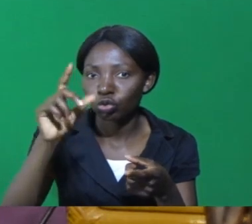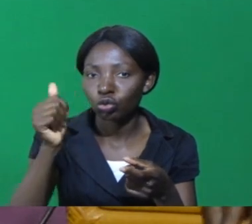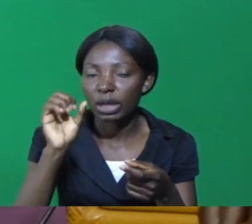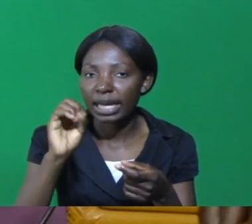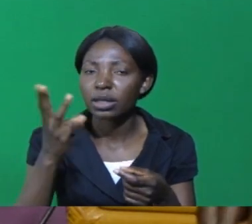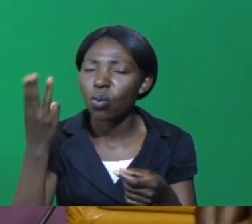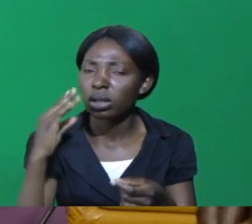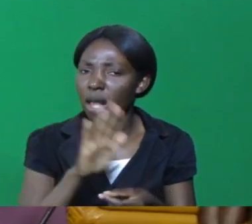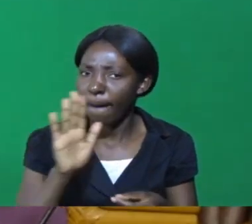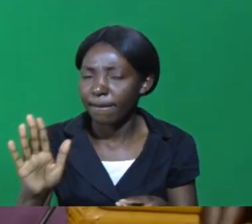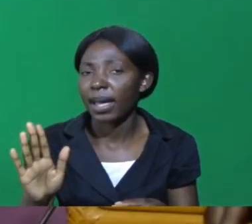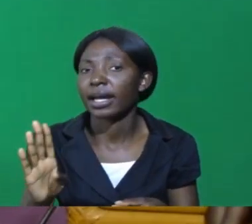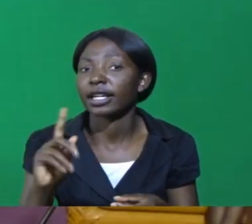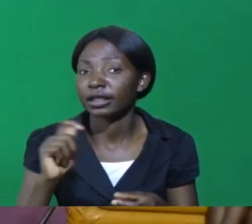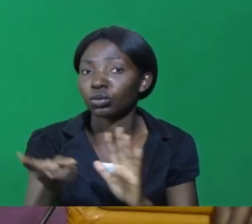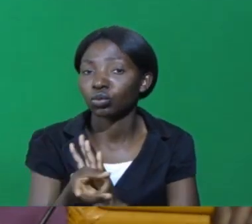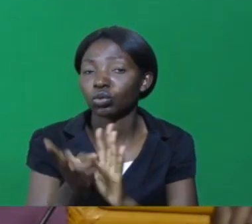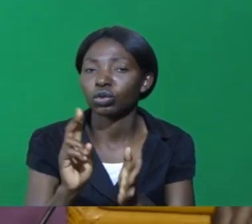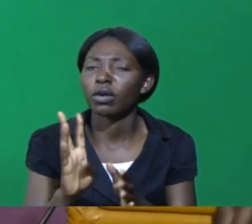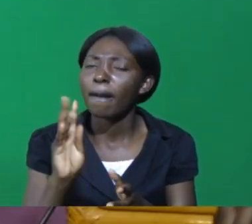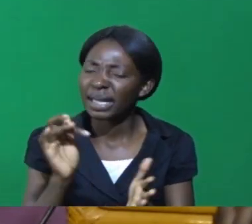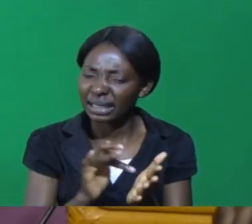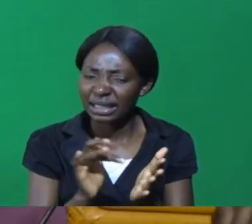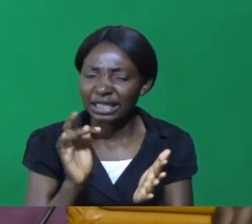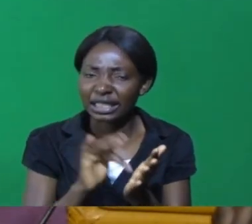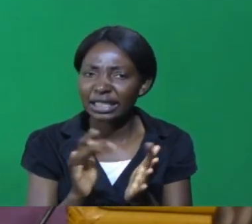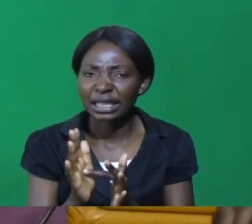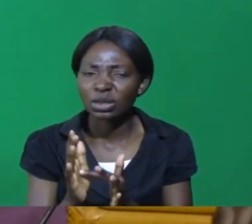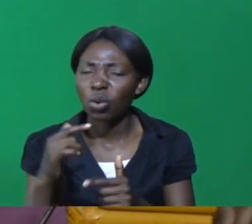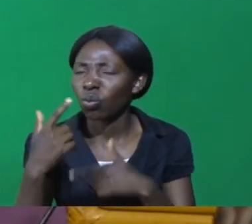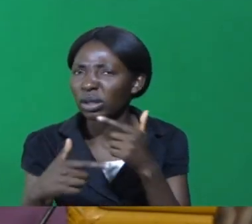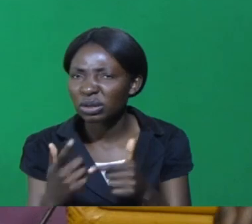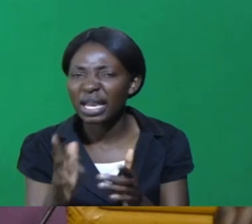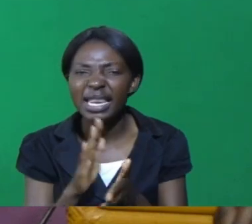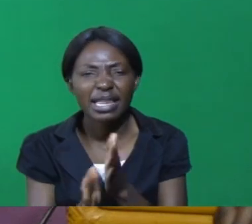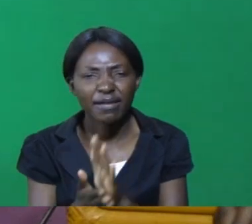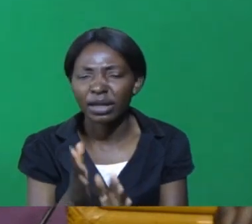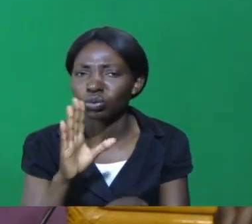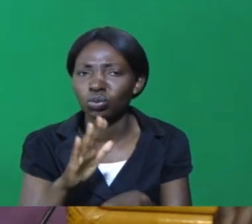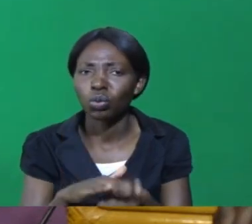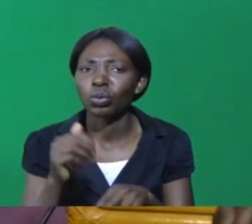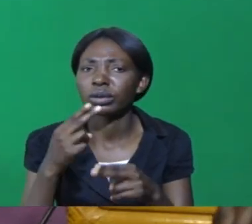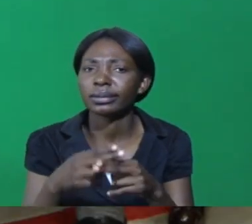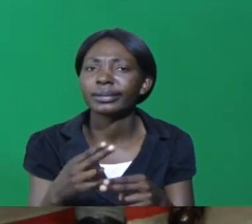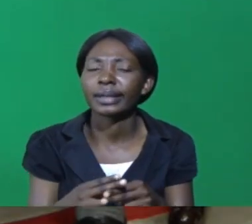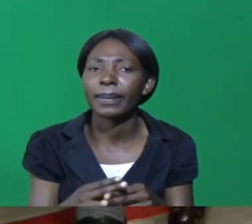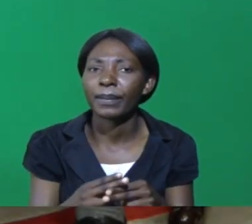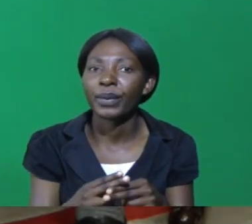Asi Jesu ari kuramba achitenderera. Kuti pakati penyapa manaka but one asati aita.